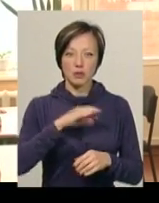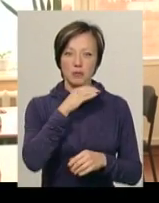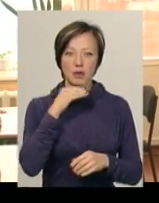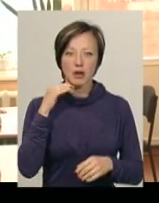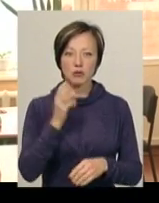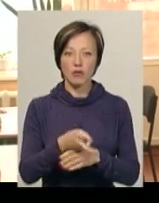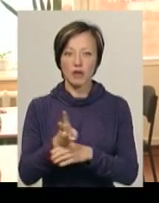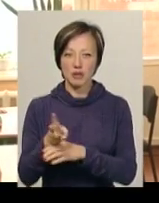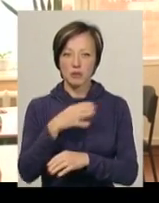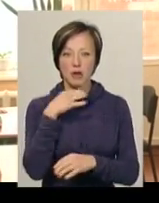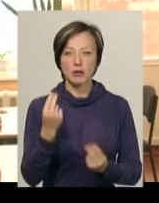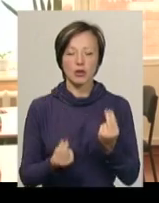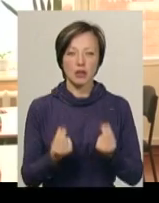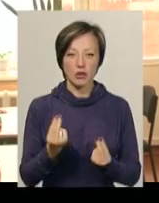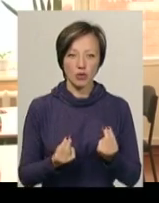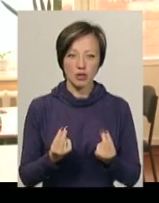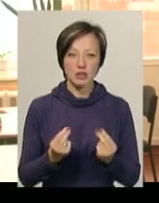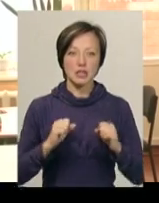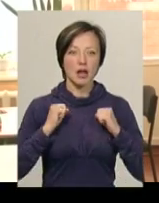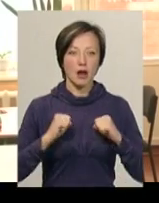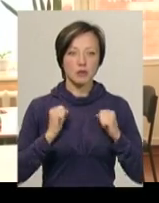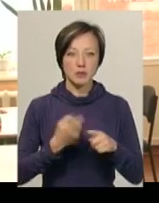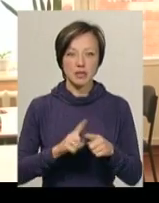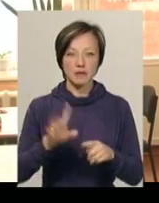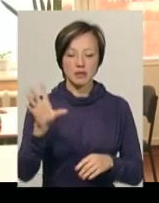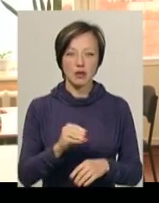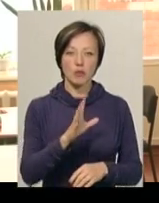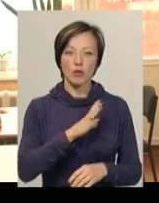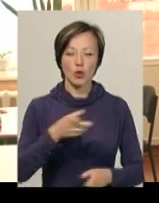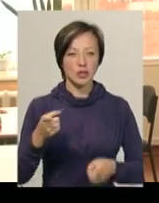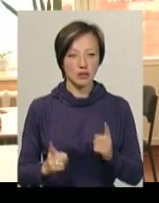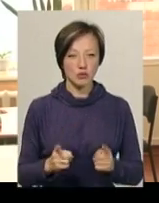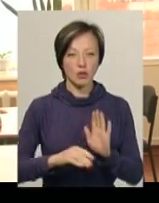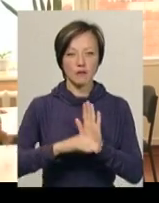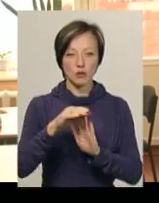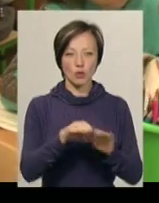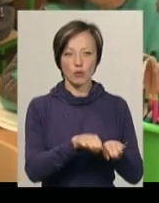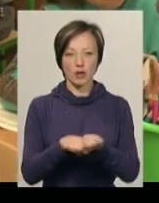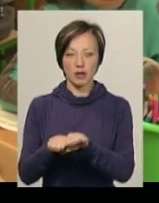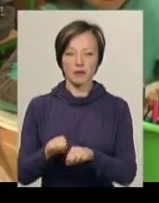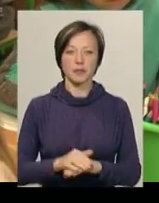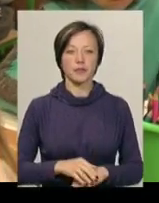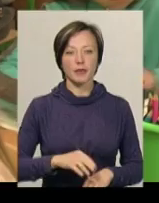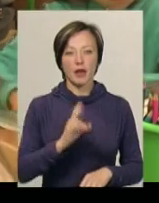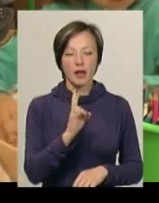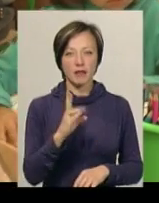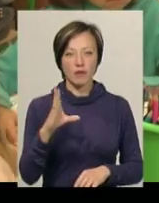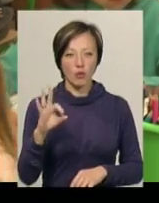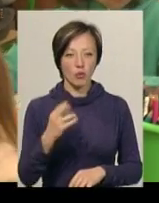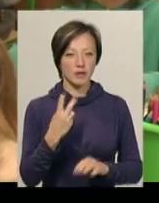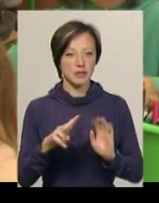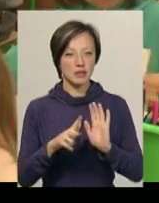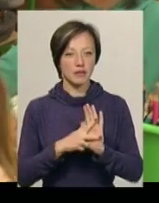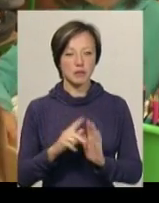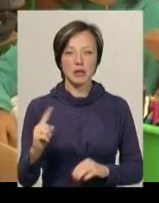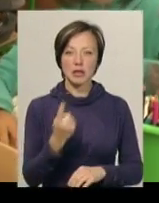багато відео, багато ігор. Стараємося, щоб це все було дійсно на високому рівні. Навчально-виховне об'єднання номер